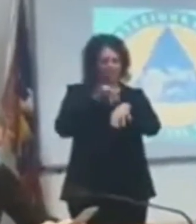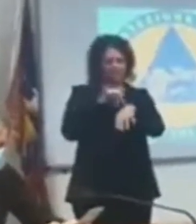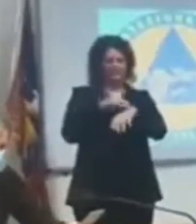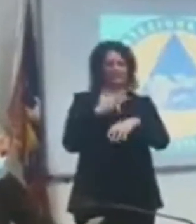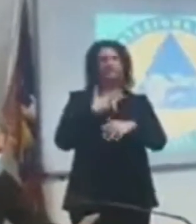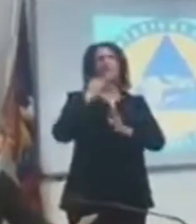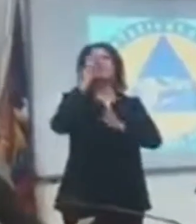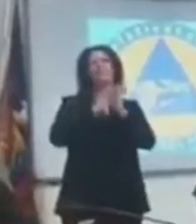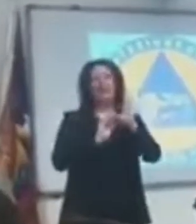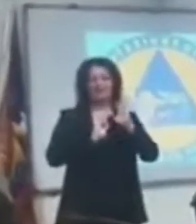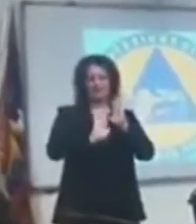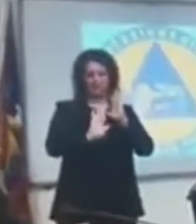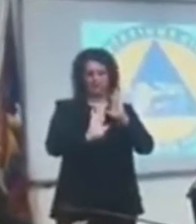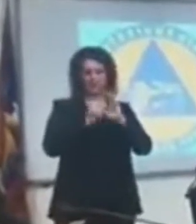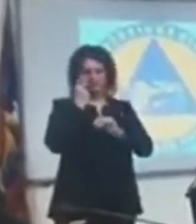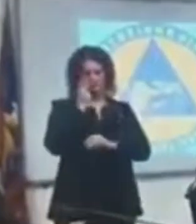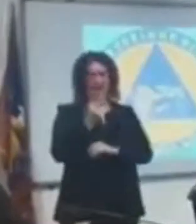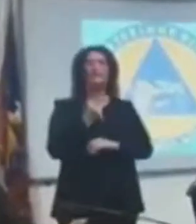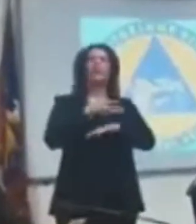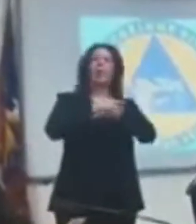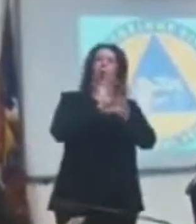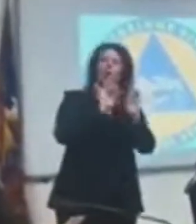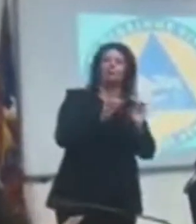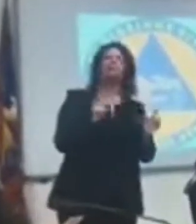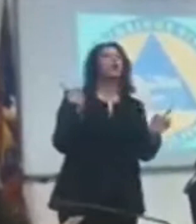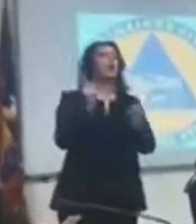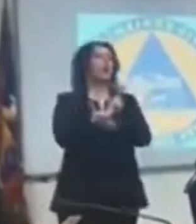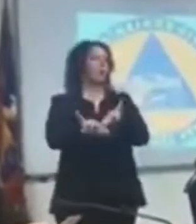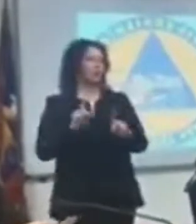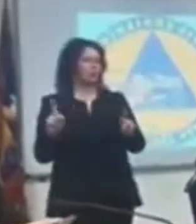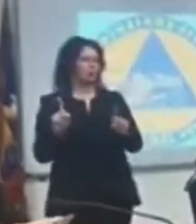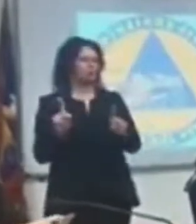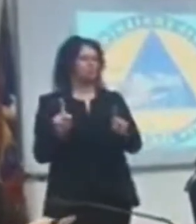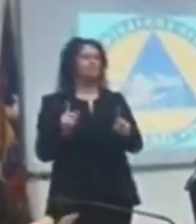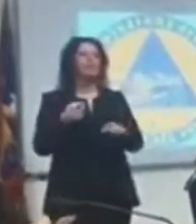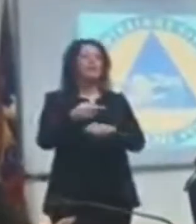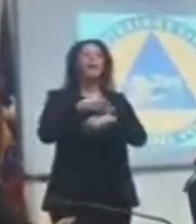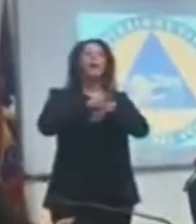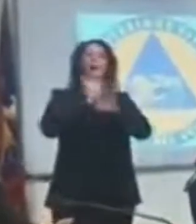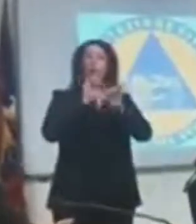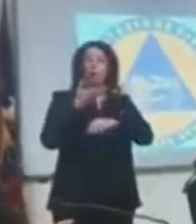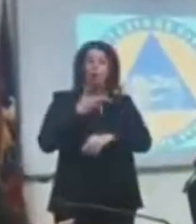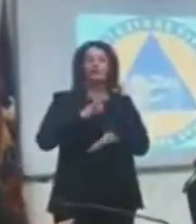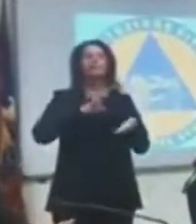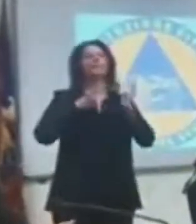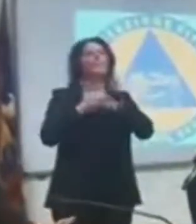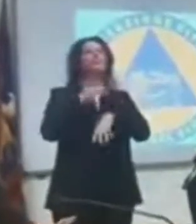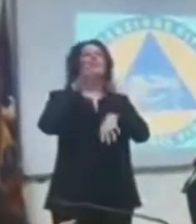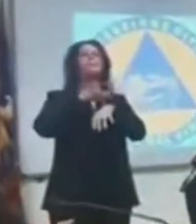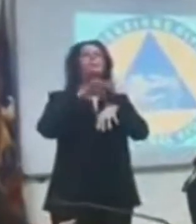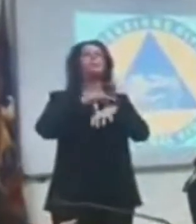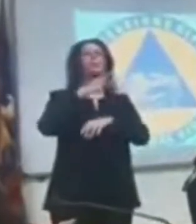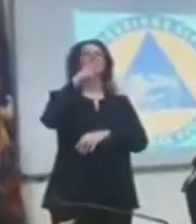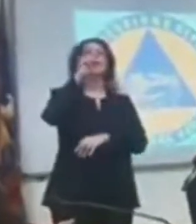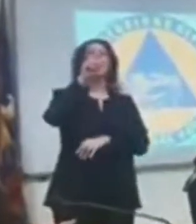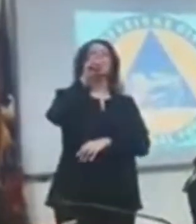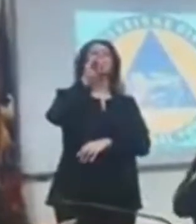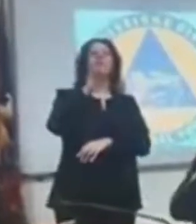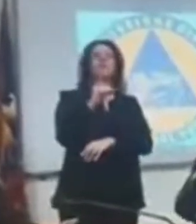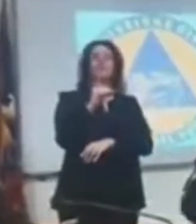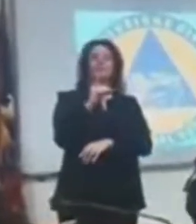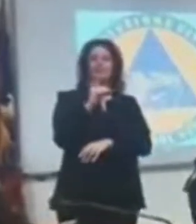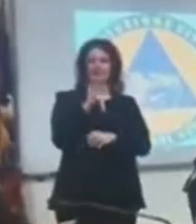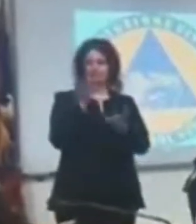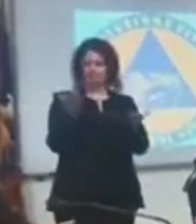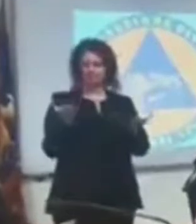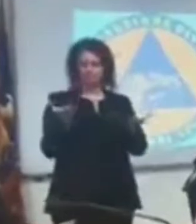dati che se è positivo o non è positivo, no? Quindi se è positivo diventa un paziente Covid e questo è l'elemento di